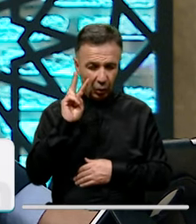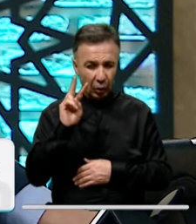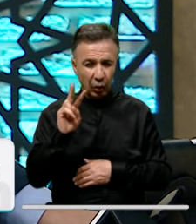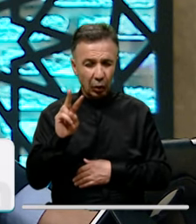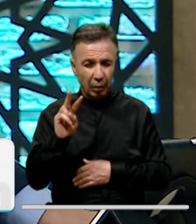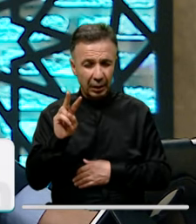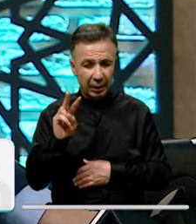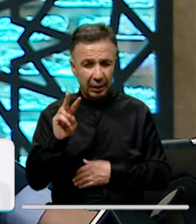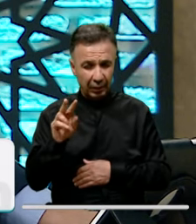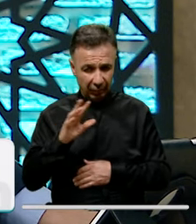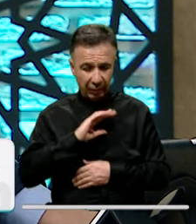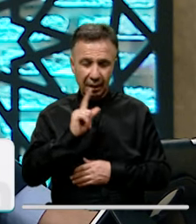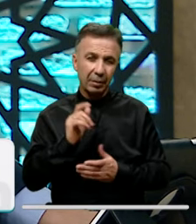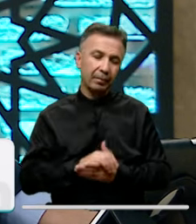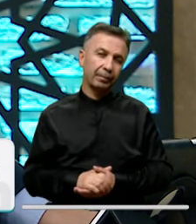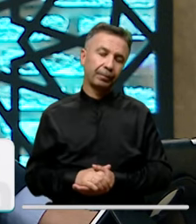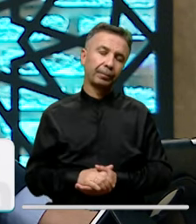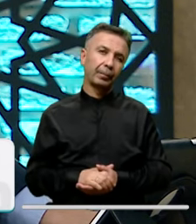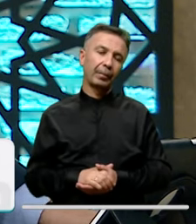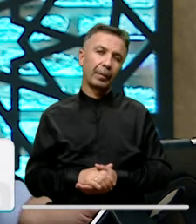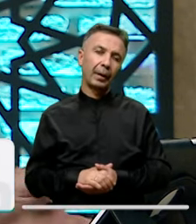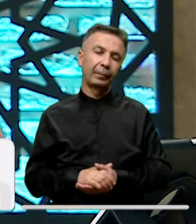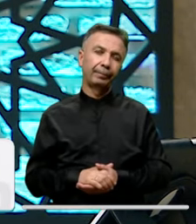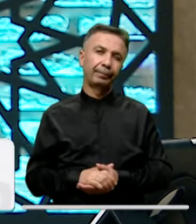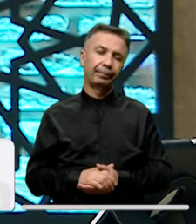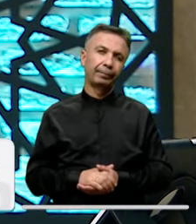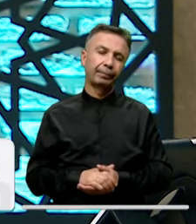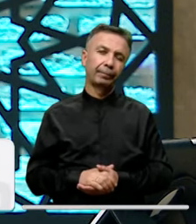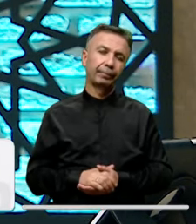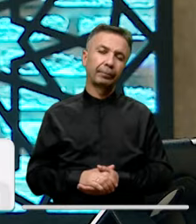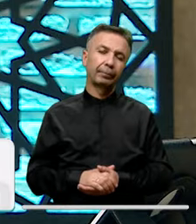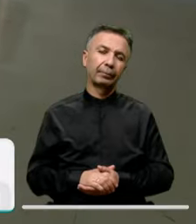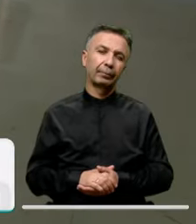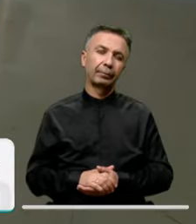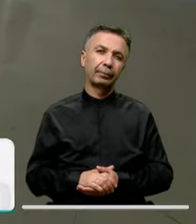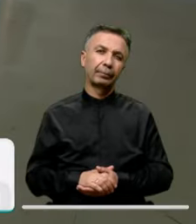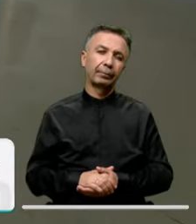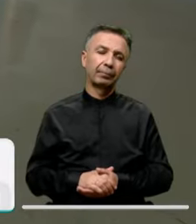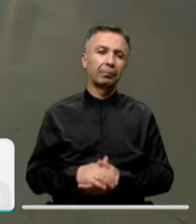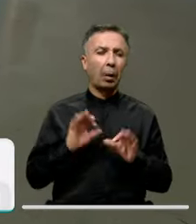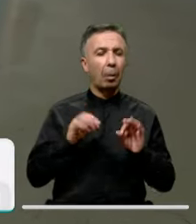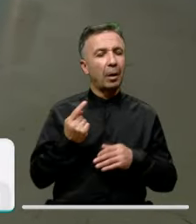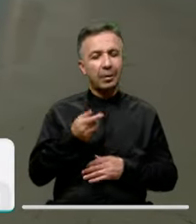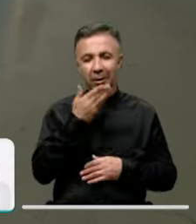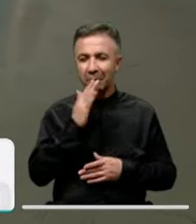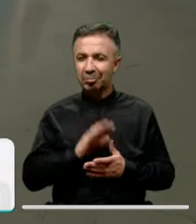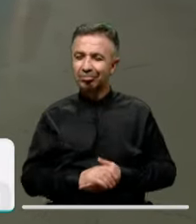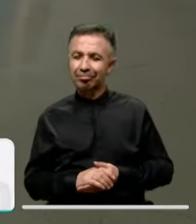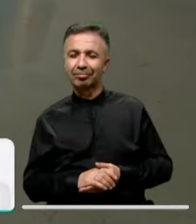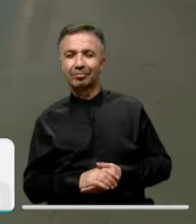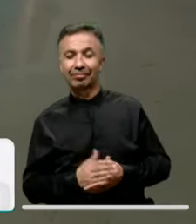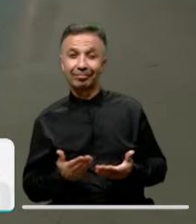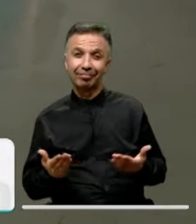kurban ikinci gün kesildirmiş diyorlar. Böyle yapanlar da var. Hocamıza sormak istedik demiş. Ya böyle bir şey yok üstadım ya.